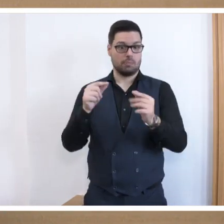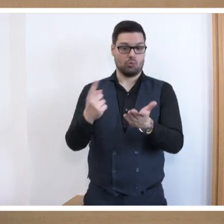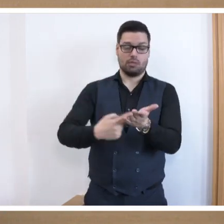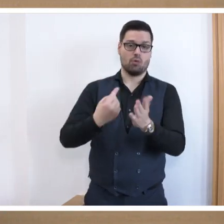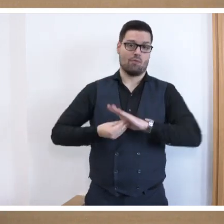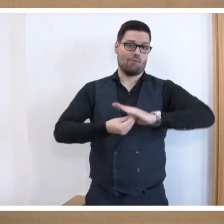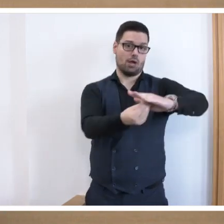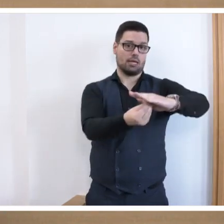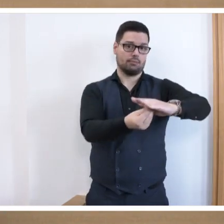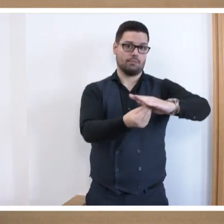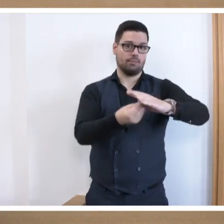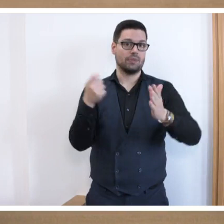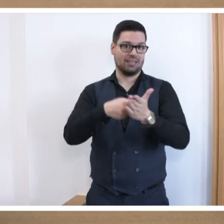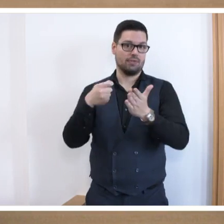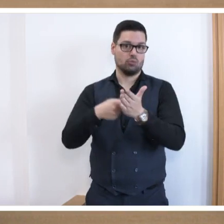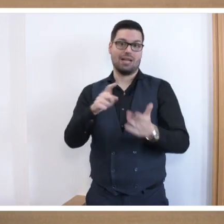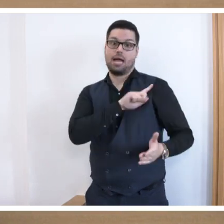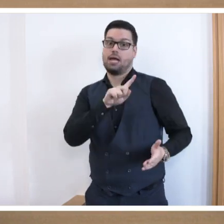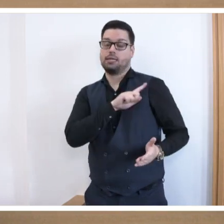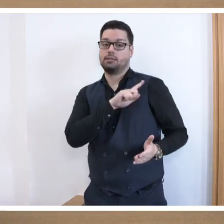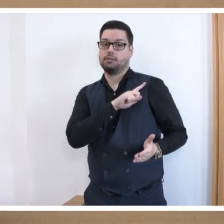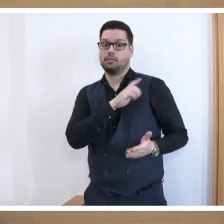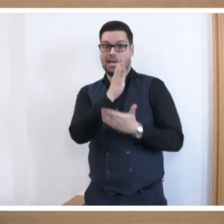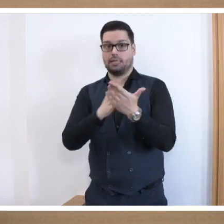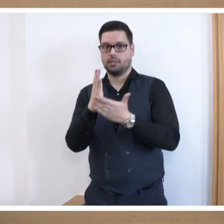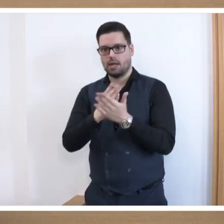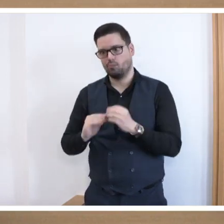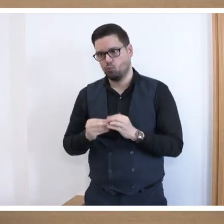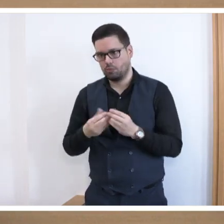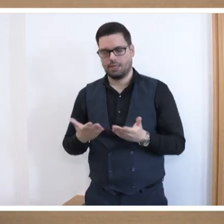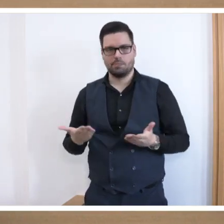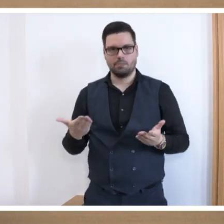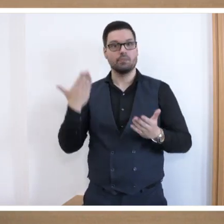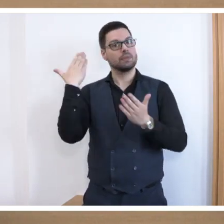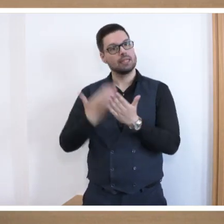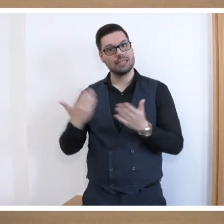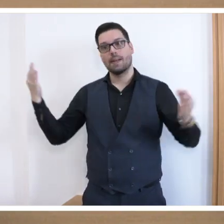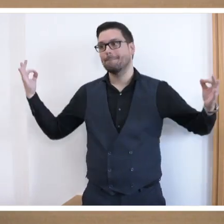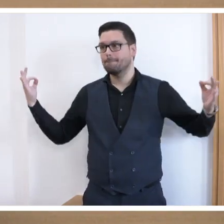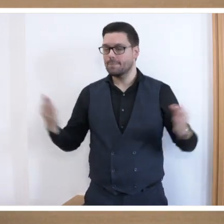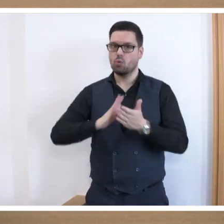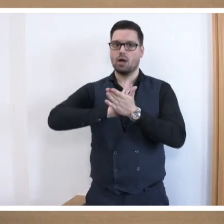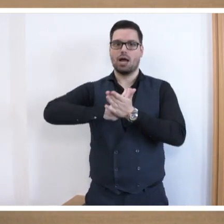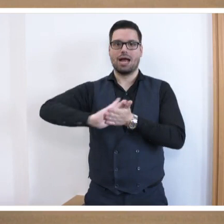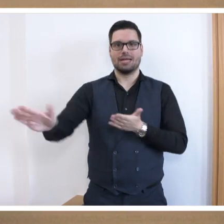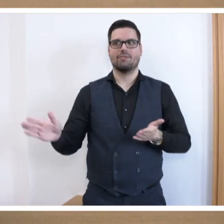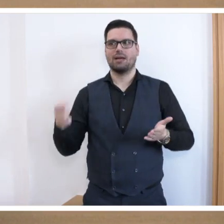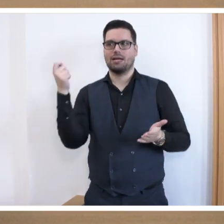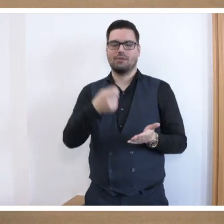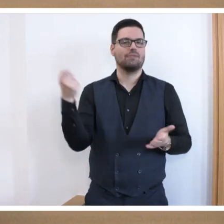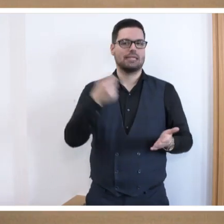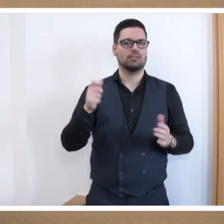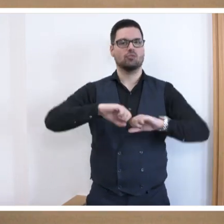Förderquote die Finanzierung des Eigenanteils ein reales Problem darstellt. Und deshalb braucht es eine einfache Finanzierung von